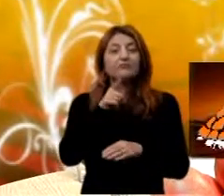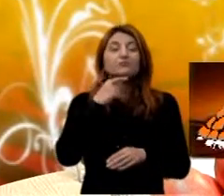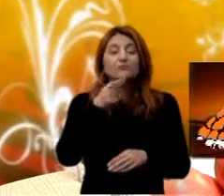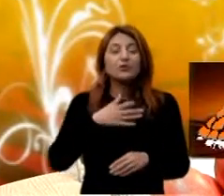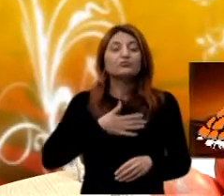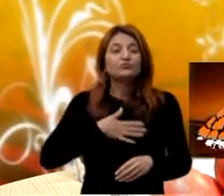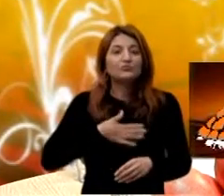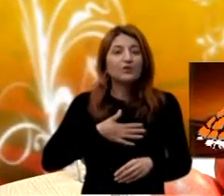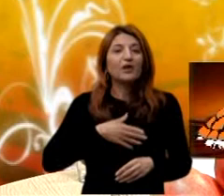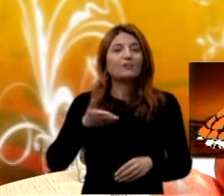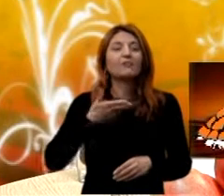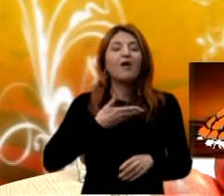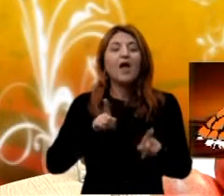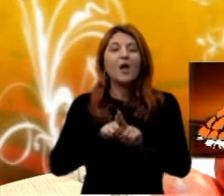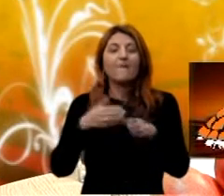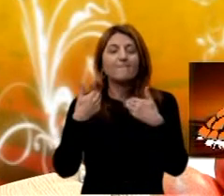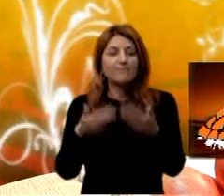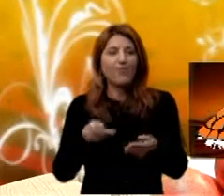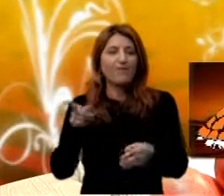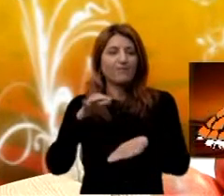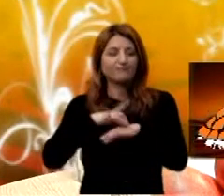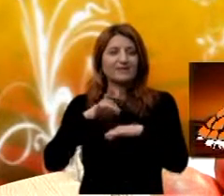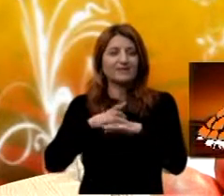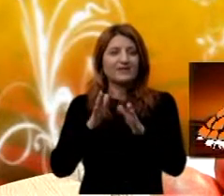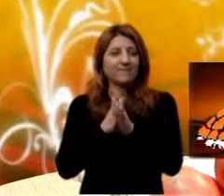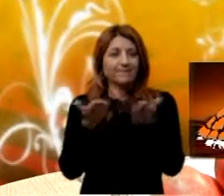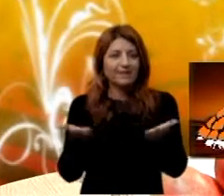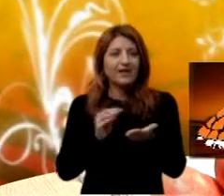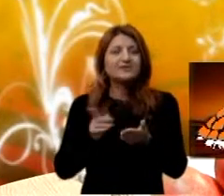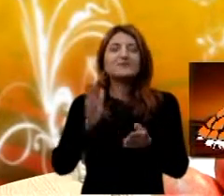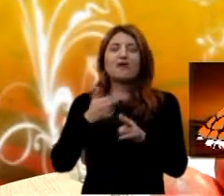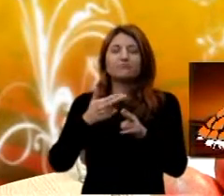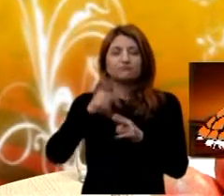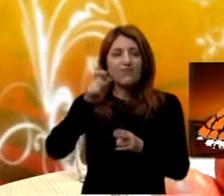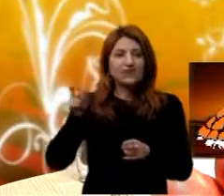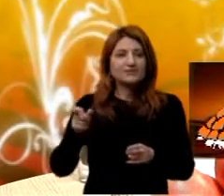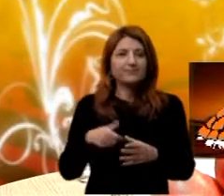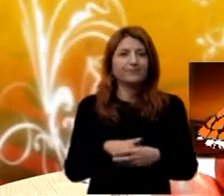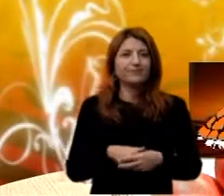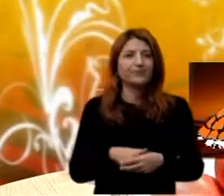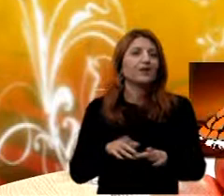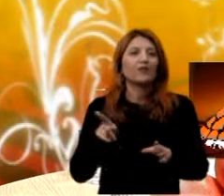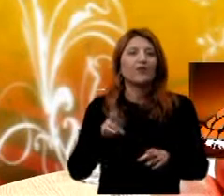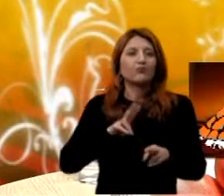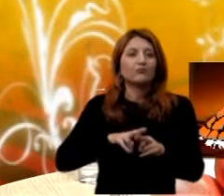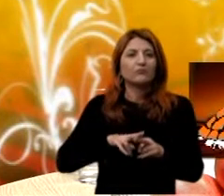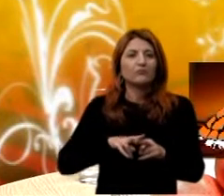želite imati kao poklon medicinski priručnik za pacijente. I samo ćete